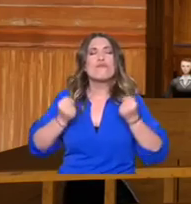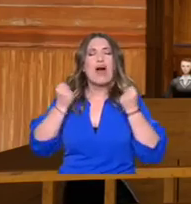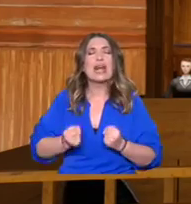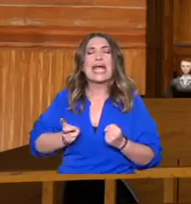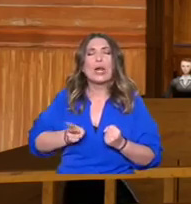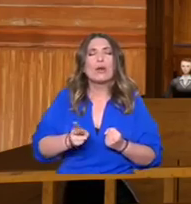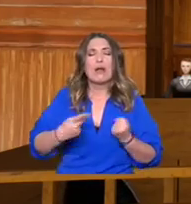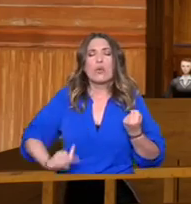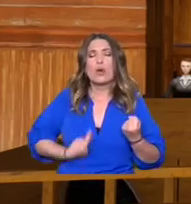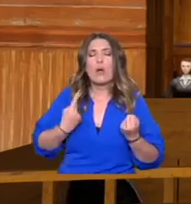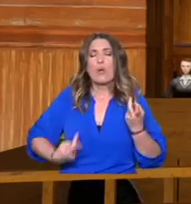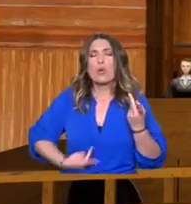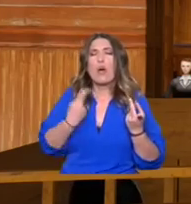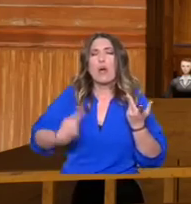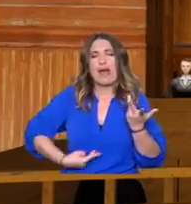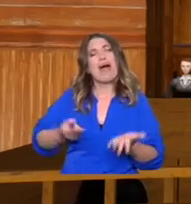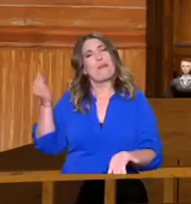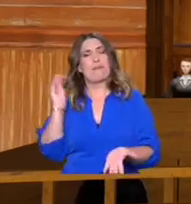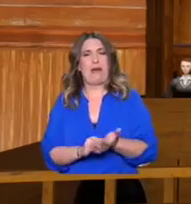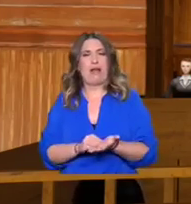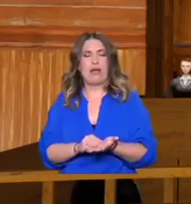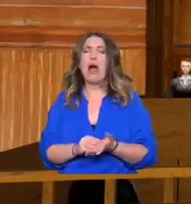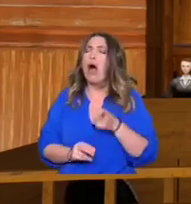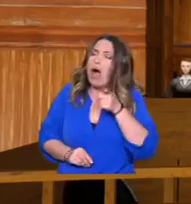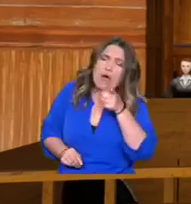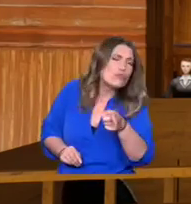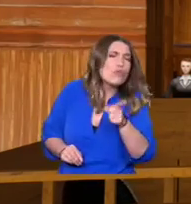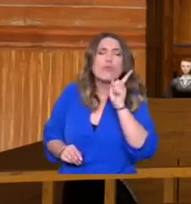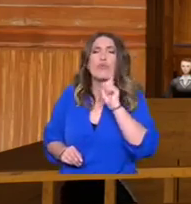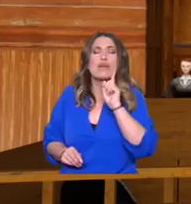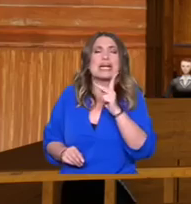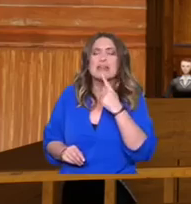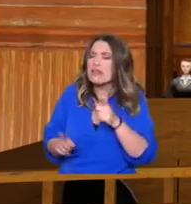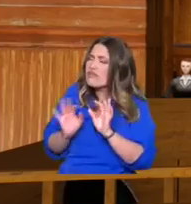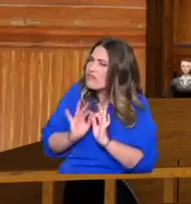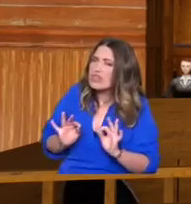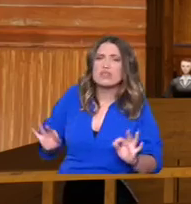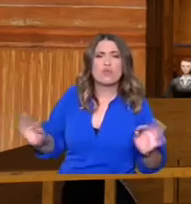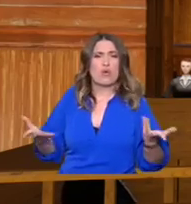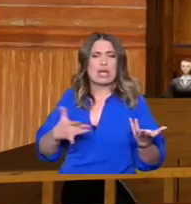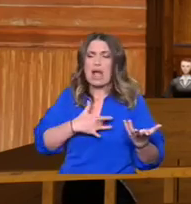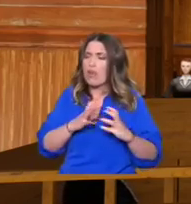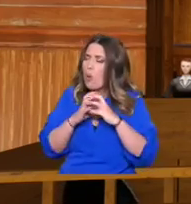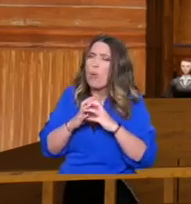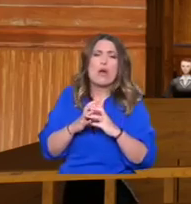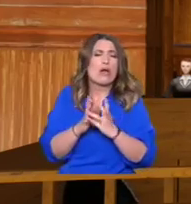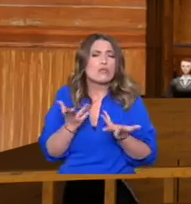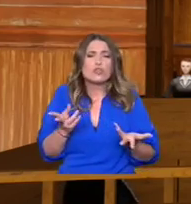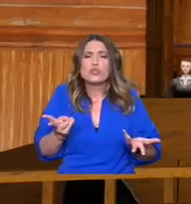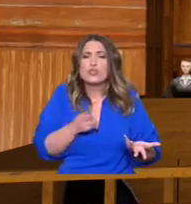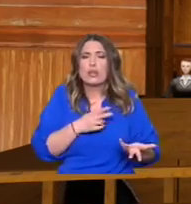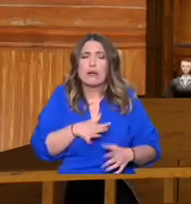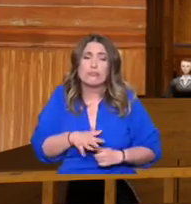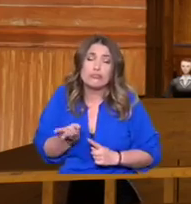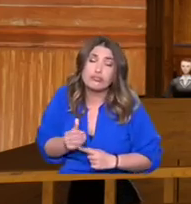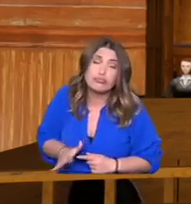Όπως για παράδειγμα μυοκαρδίτιδες και τα λοιπά. Το παιδί δεν είχε κάτι τέτοιο. Η καρδιά του είχε φυσιολογικές διαστάσεις. Στα 1700 φυσιολογικά